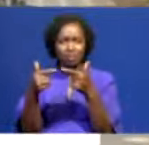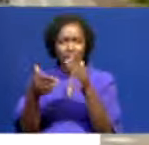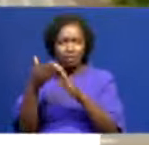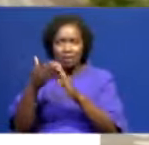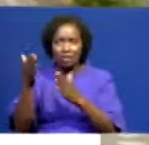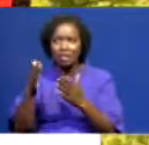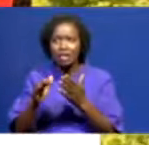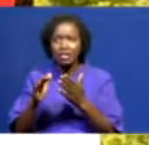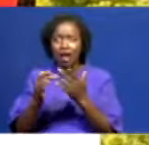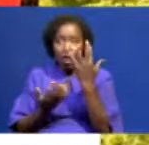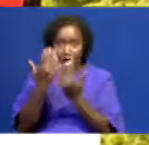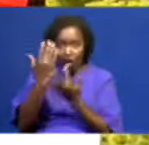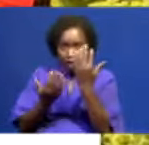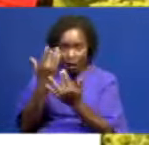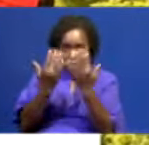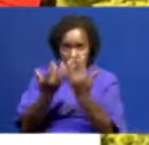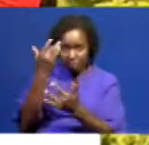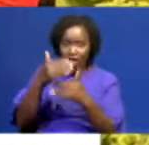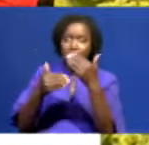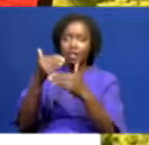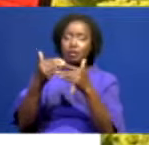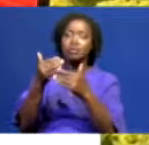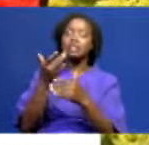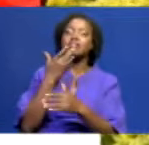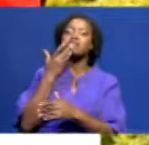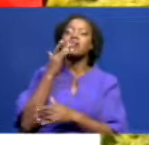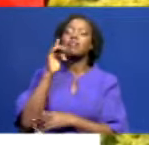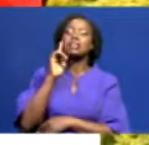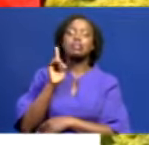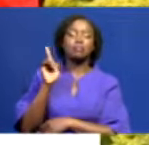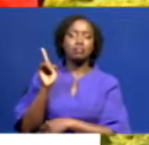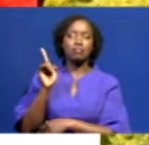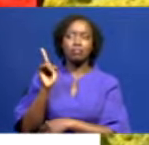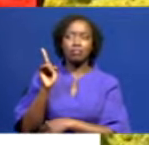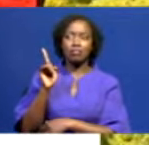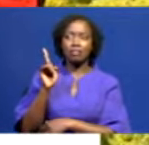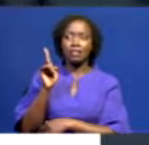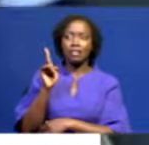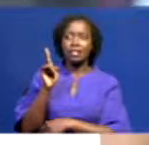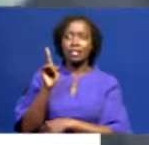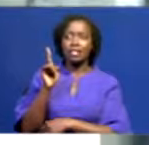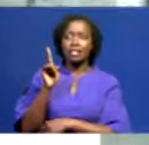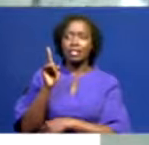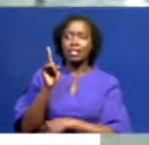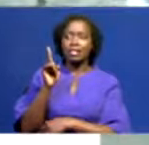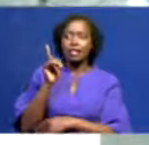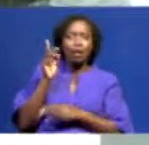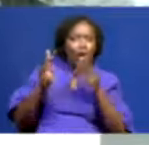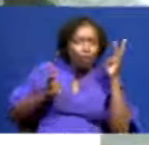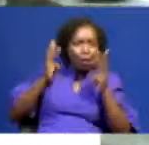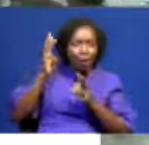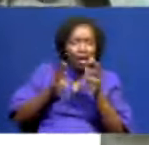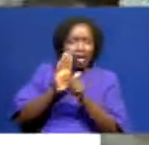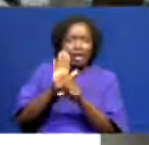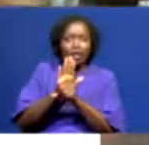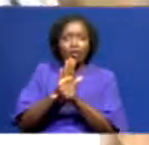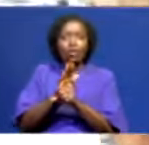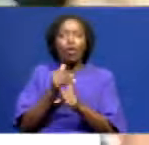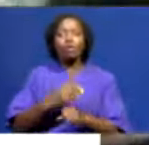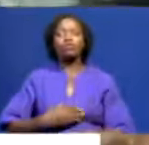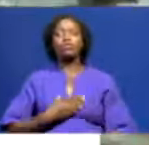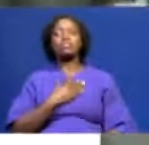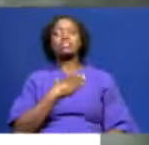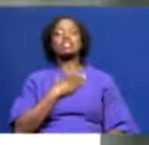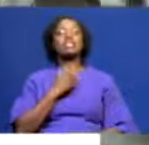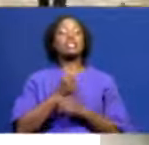za kuzuka kwa moto kwenye jengo hilo maarufu. Ni tukio lililoibua kiwewe na taharuki miongoni mwa wageni